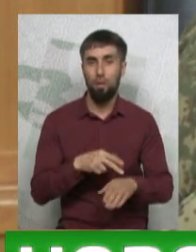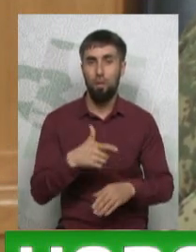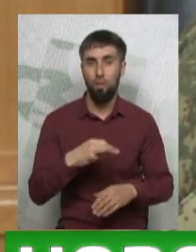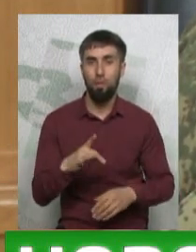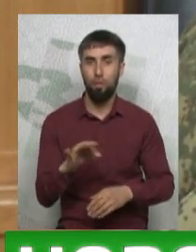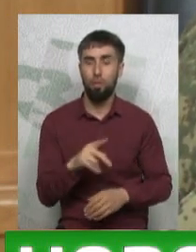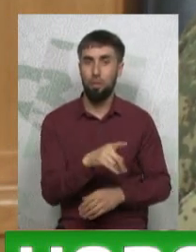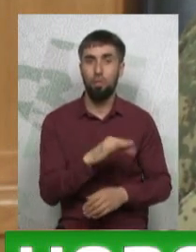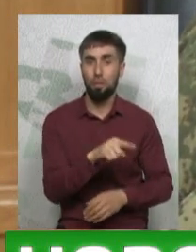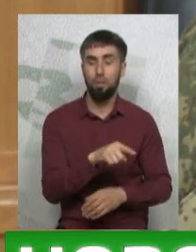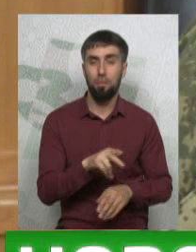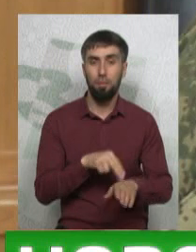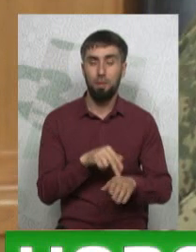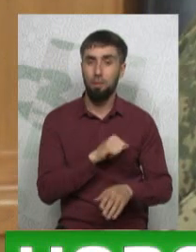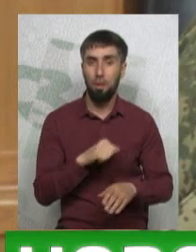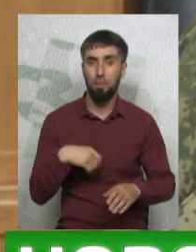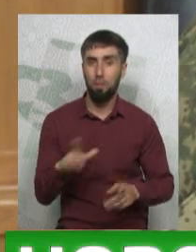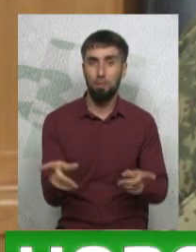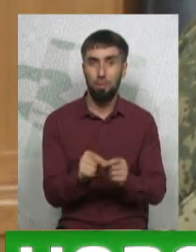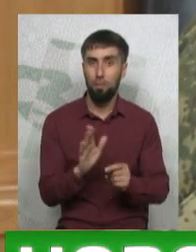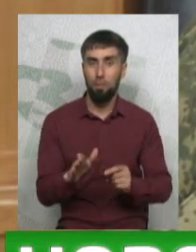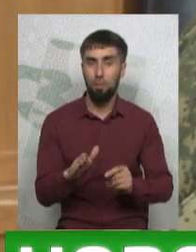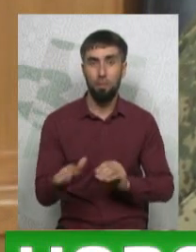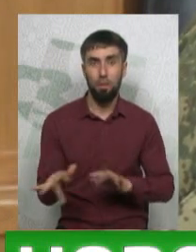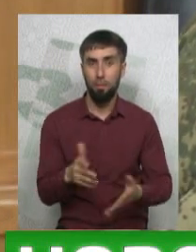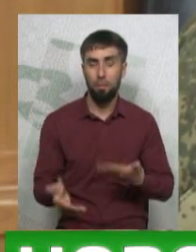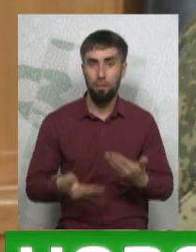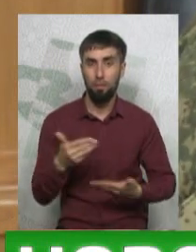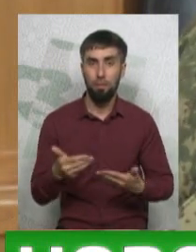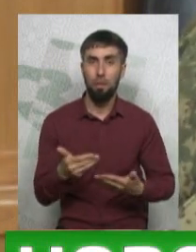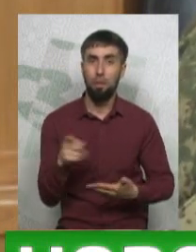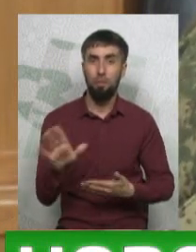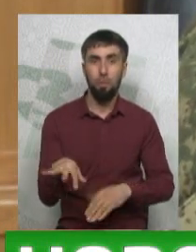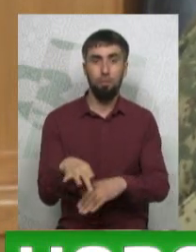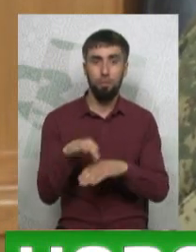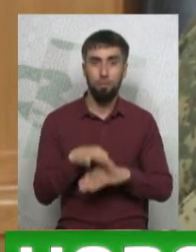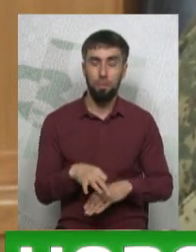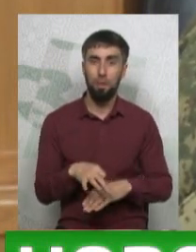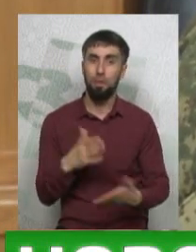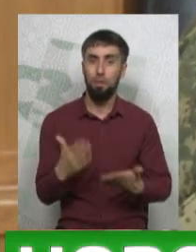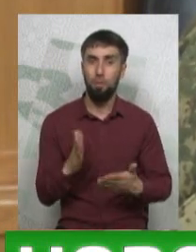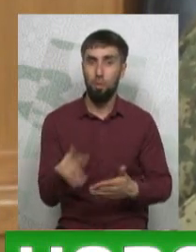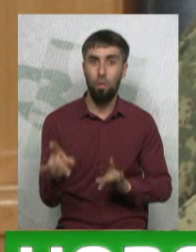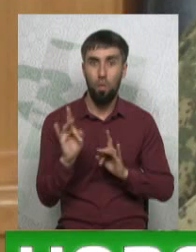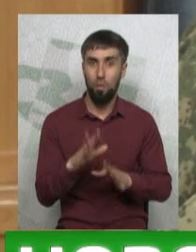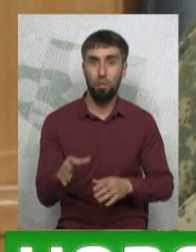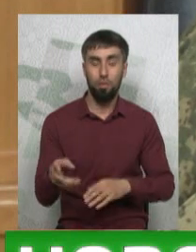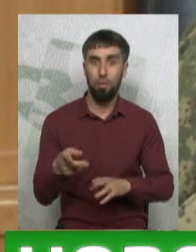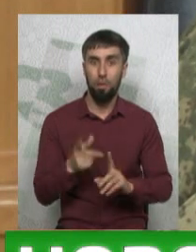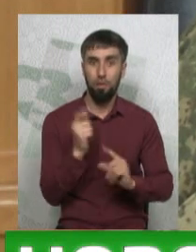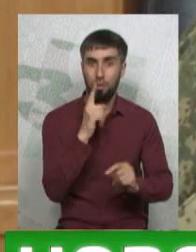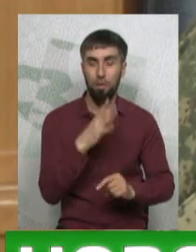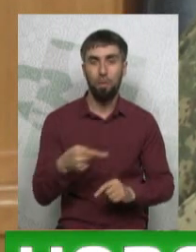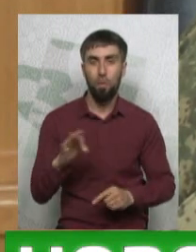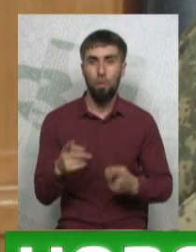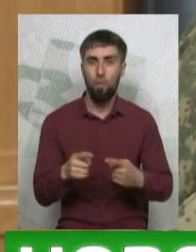РУВД. И уже эти граждане там будут либо приводиться сюда, либо, если будет отказываться, уже